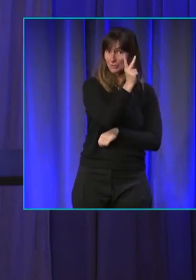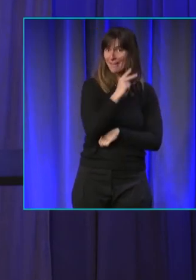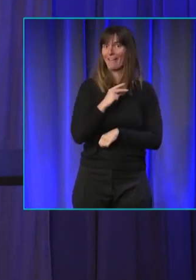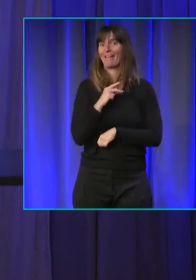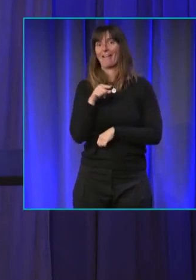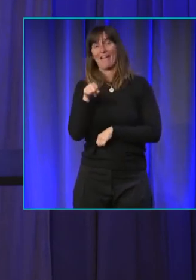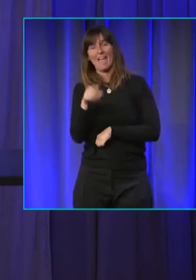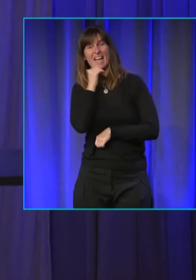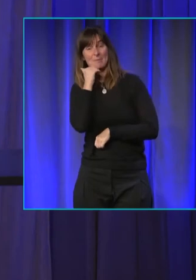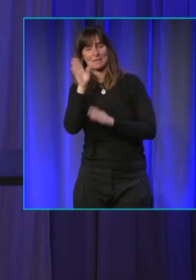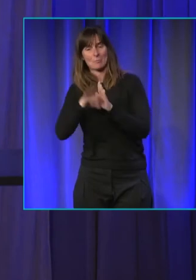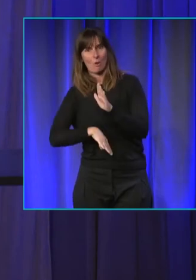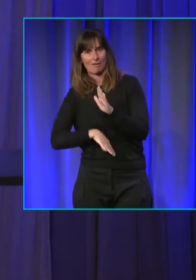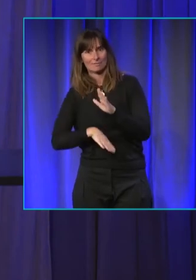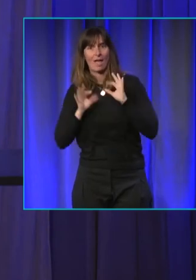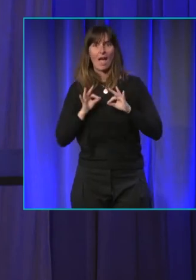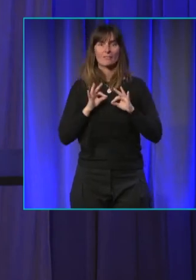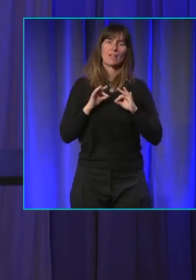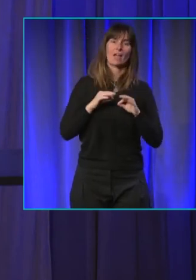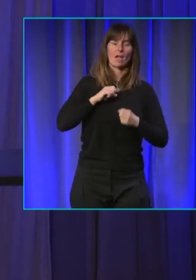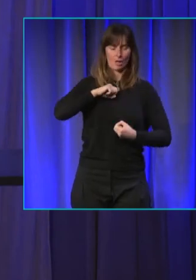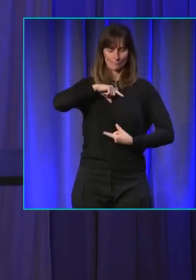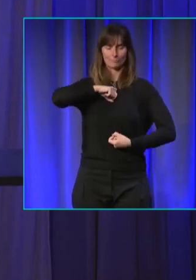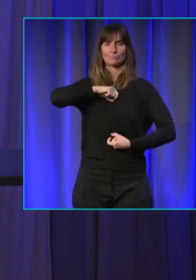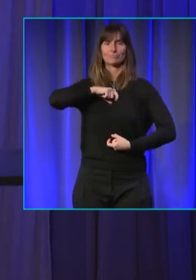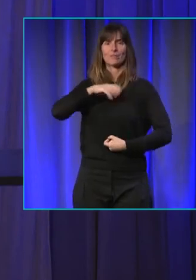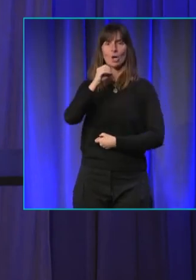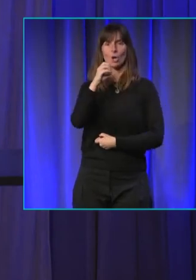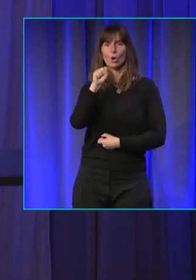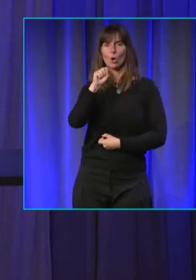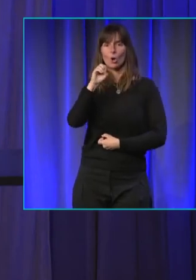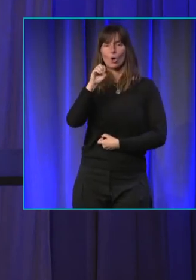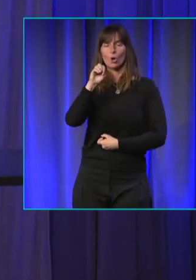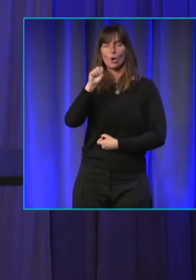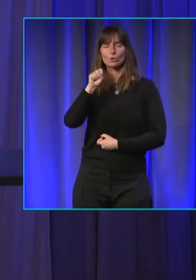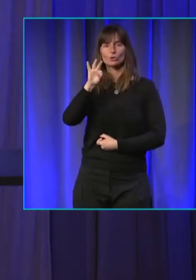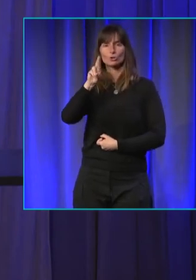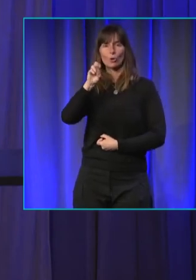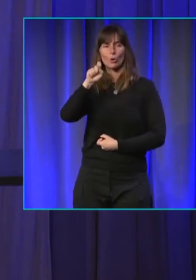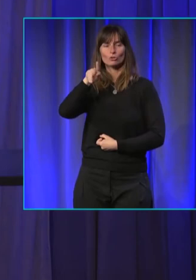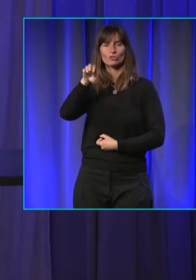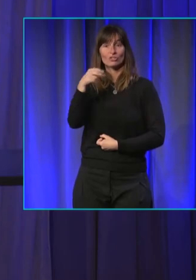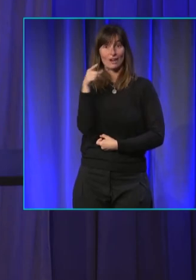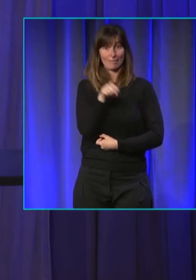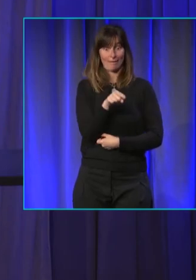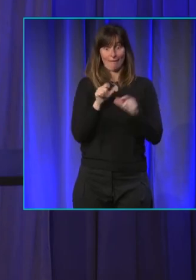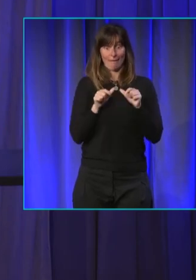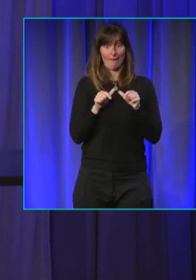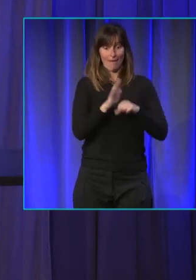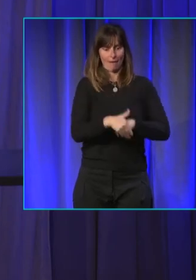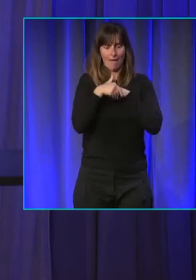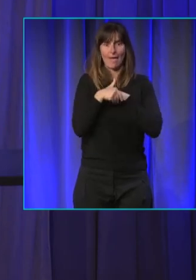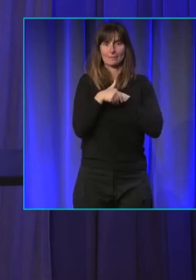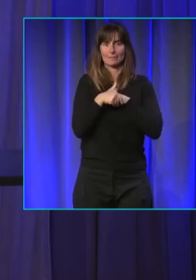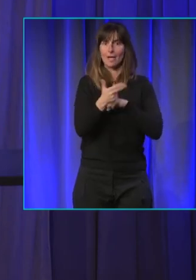permettent d'épargner les réserves en glycogène qui sont nécessaires dans pour les épreuves, la performance de longue distance.